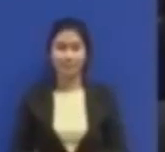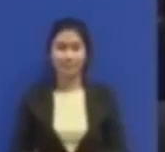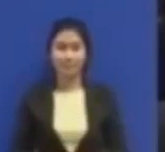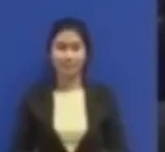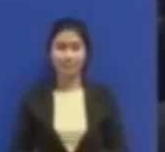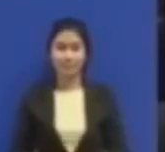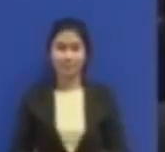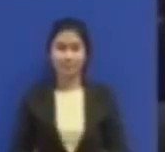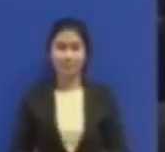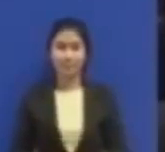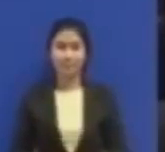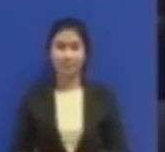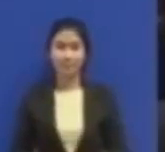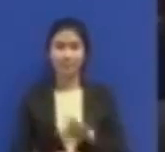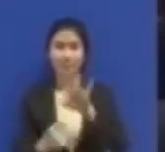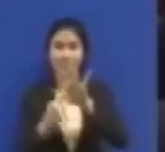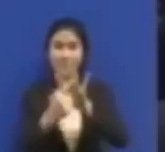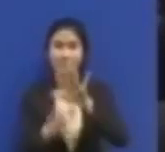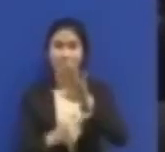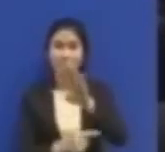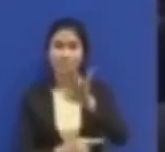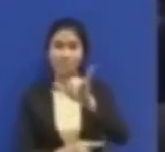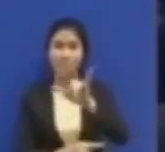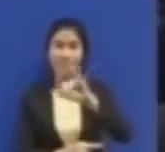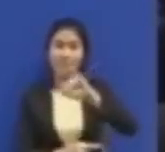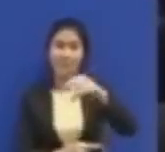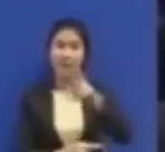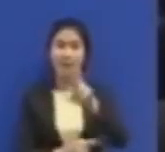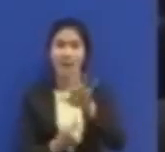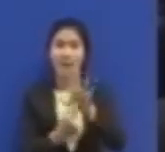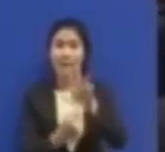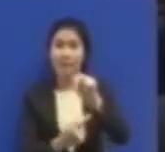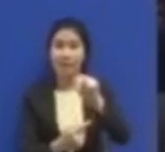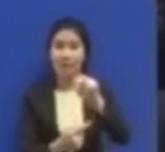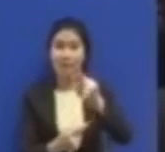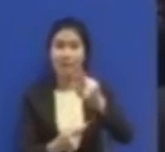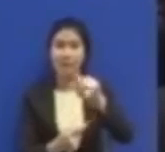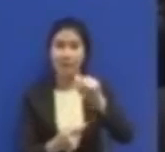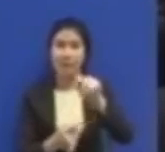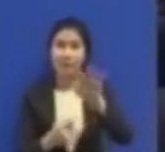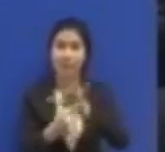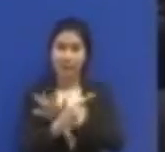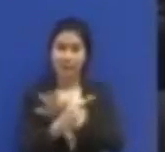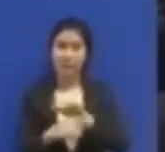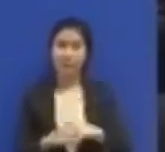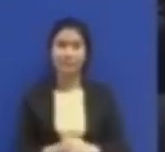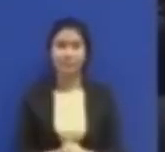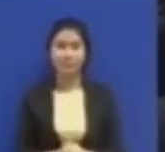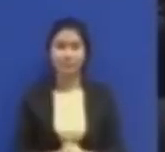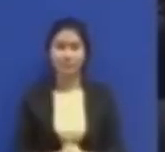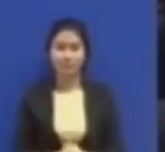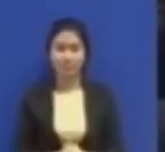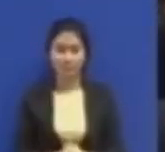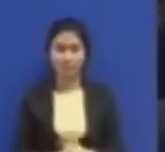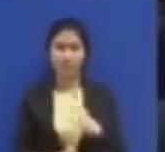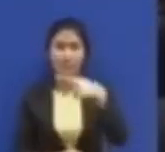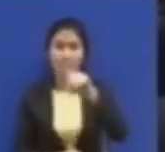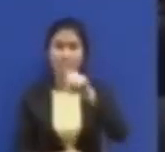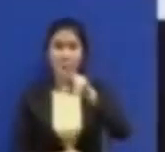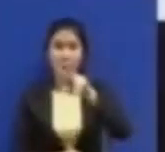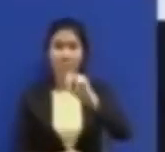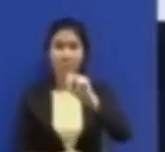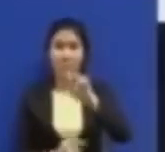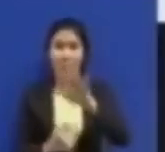96นางเบญจรัตน์จริยธาราสิทธิ์98หม่อมหลวงปนัดดาดิสกุ